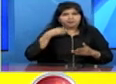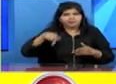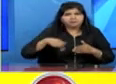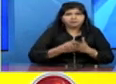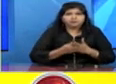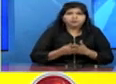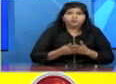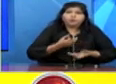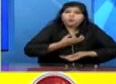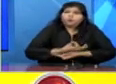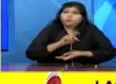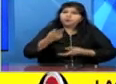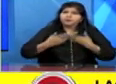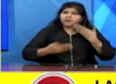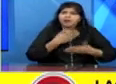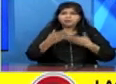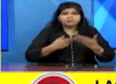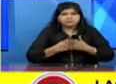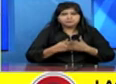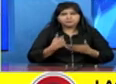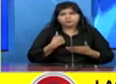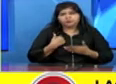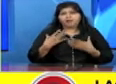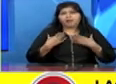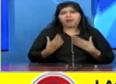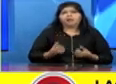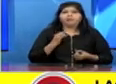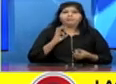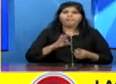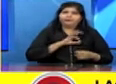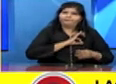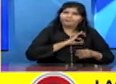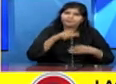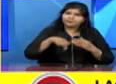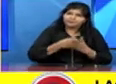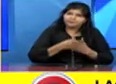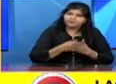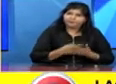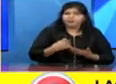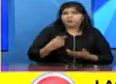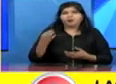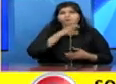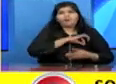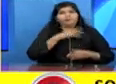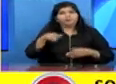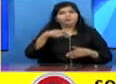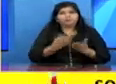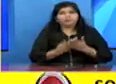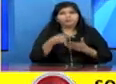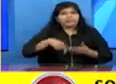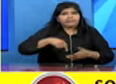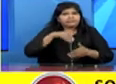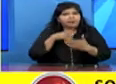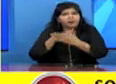कि योग के कुछ आसनों से मुझे बहुत लाभ हुआ है। लॉकडाउन के दौरान आपको भी